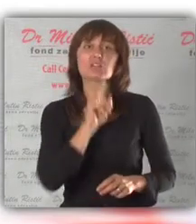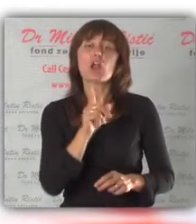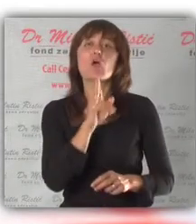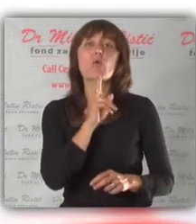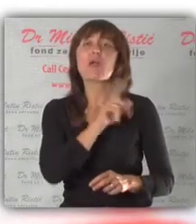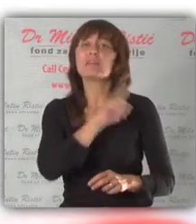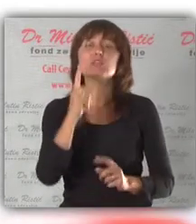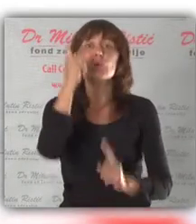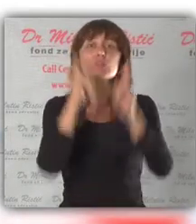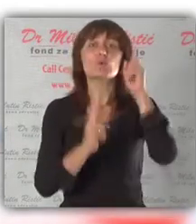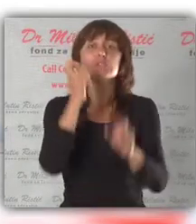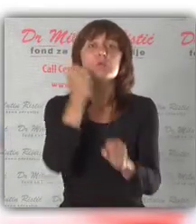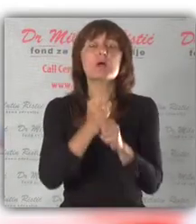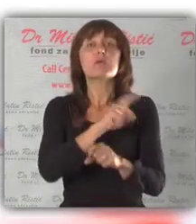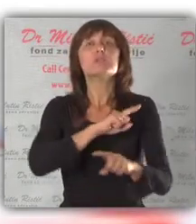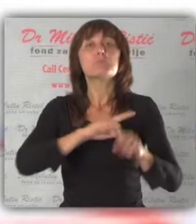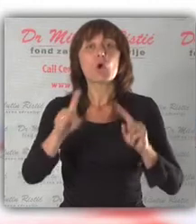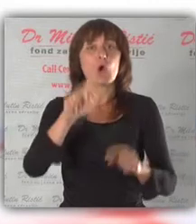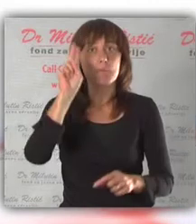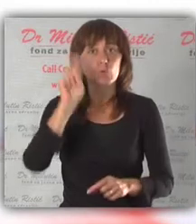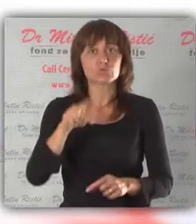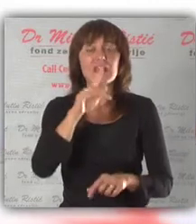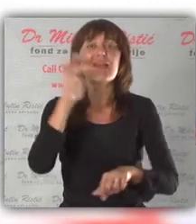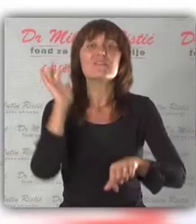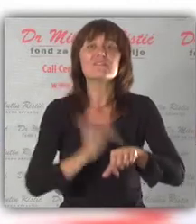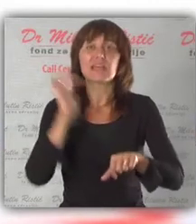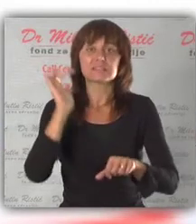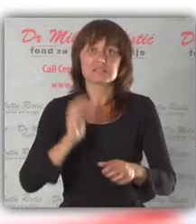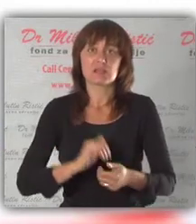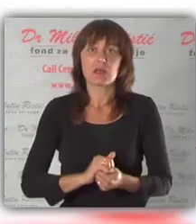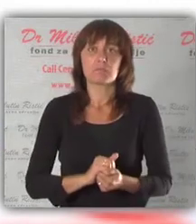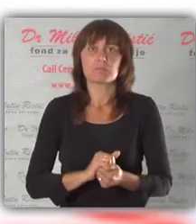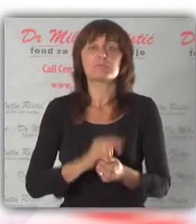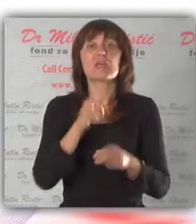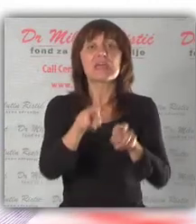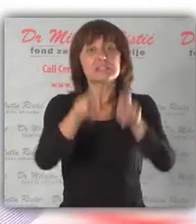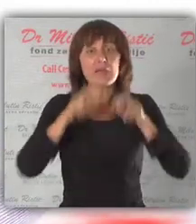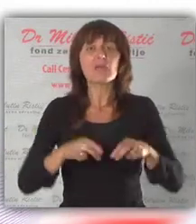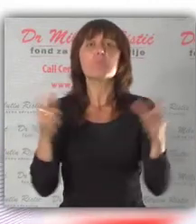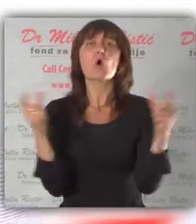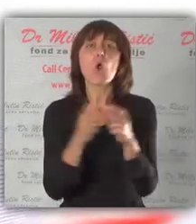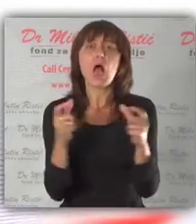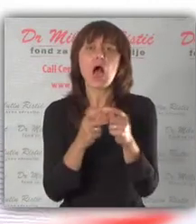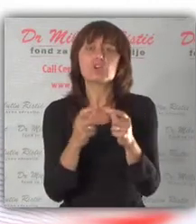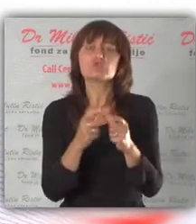nisu industrijski pravljeni zbog mogućnosti infekcije, da izbegavamo